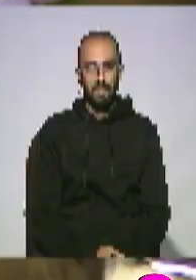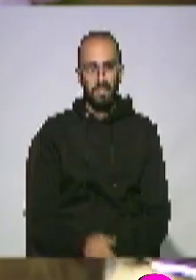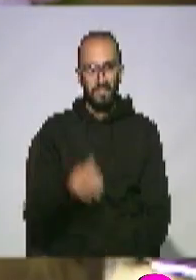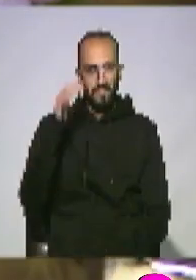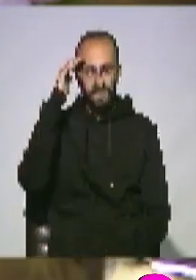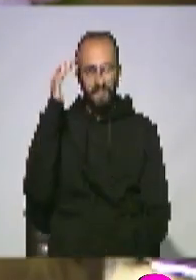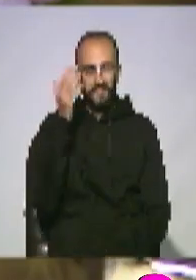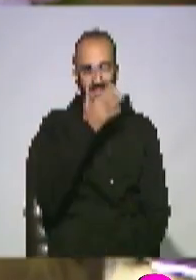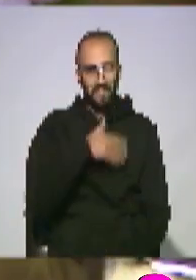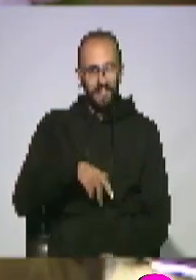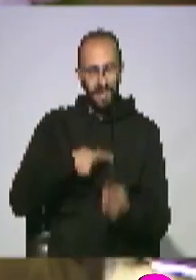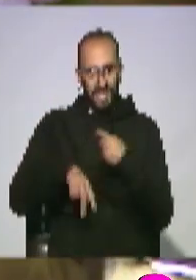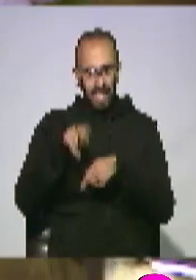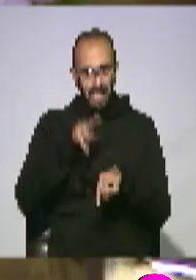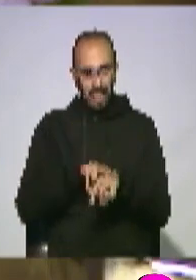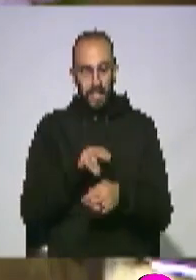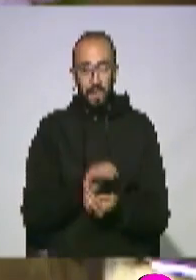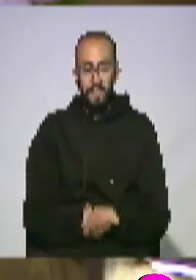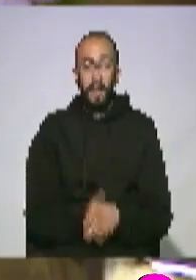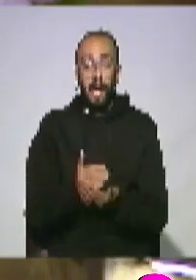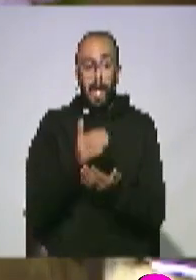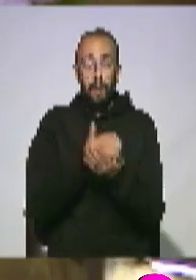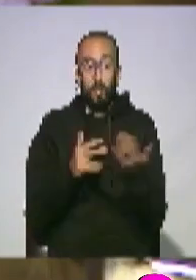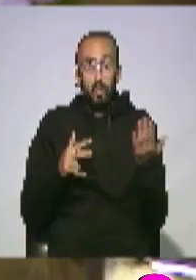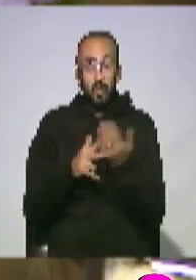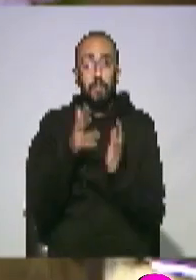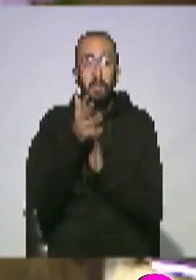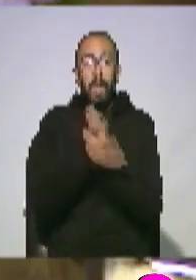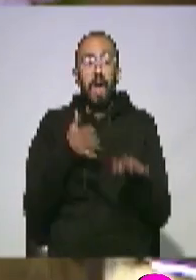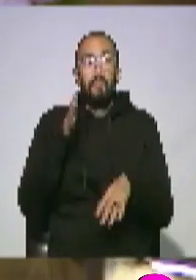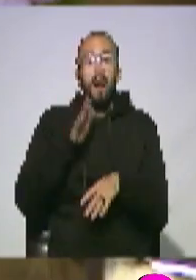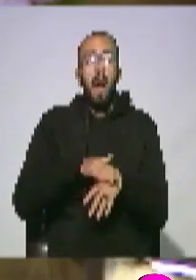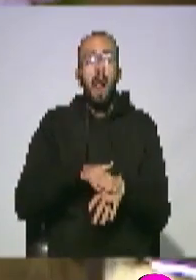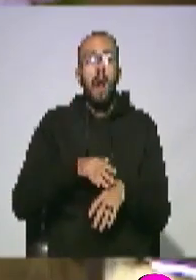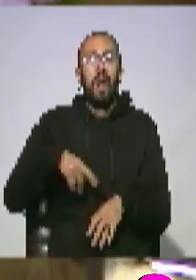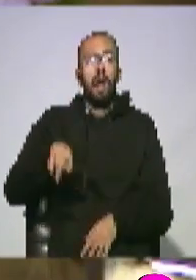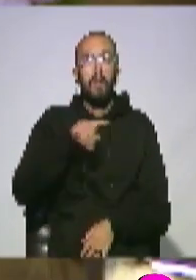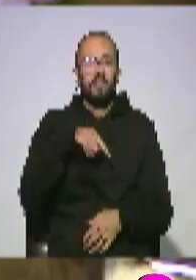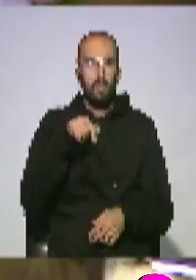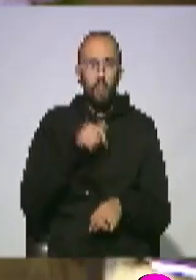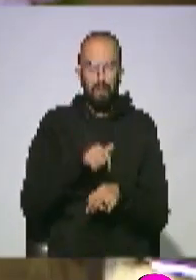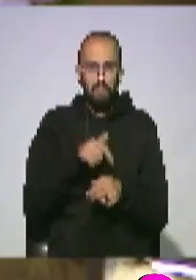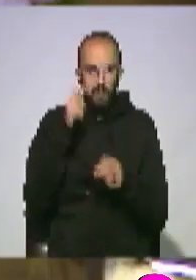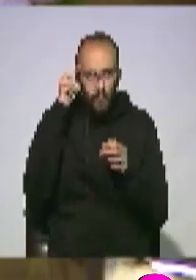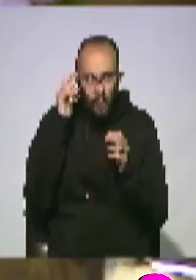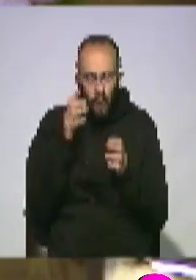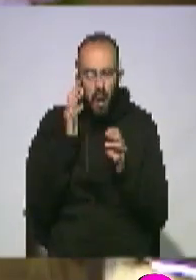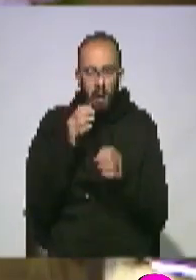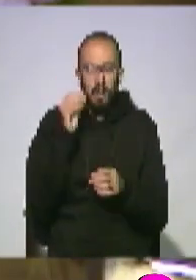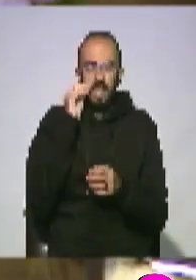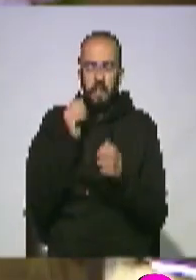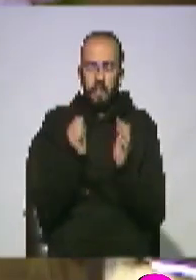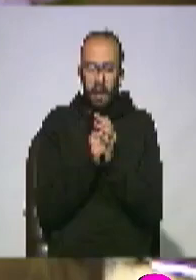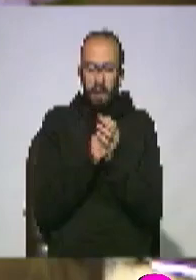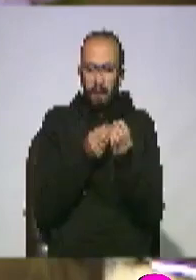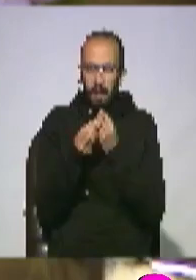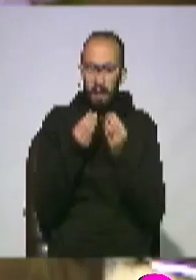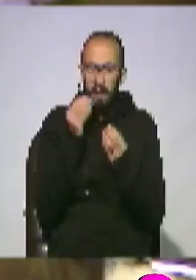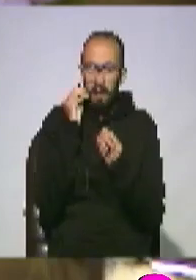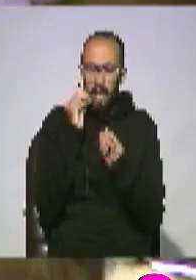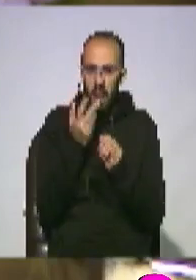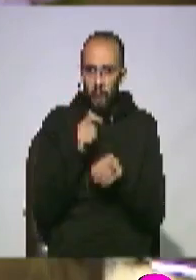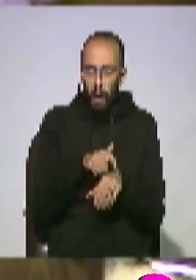اهلا بحضراتكم مره تانية مشاهدينا. قبل الفاصل كنا بنتكلم عن مرحله المراهقه وازاي البيت يتعامل معاها في ظل